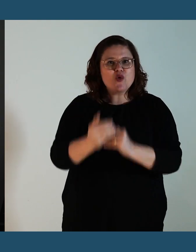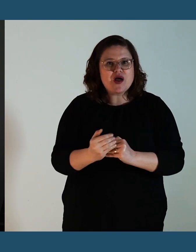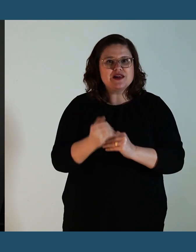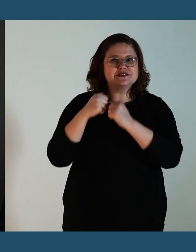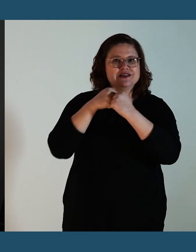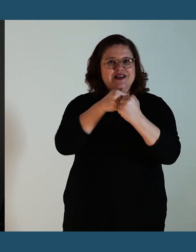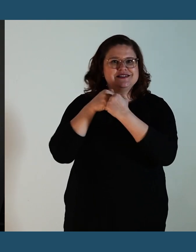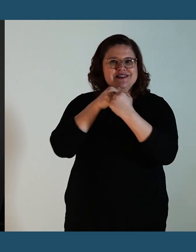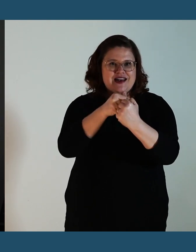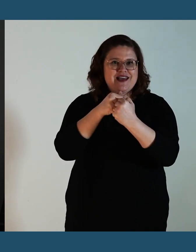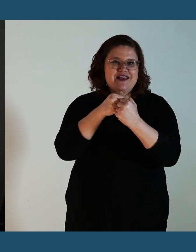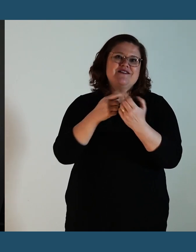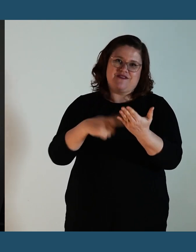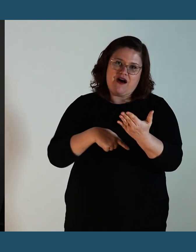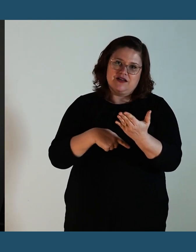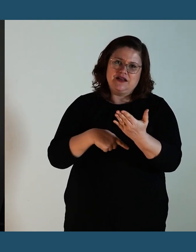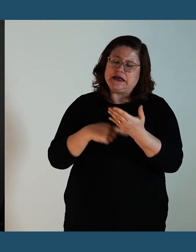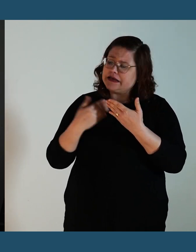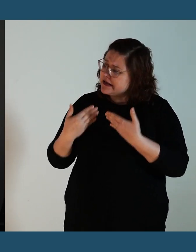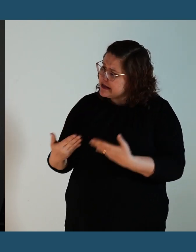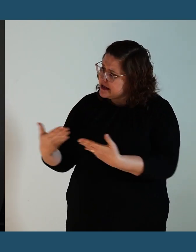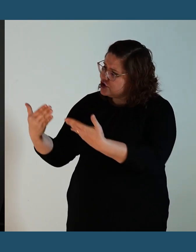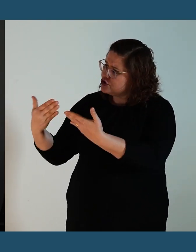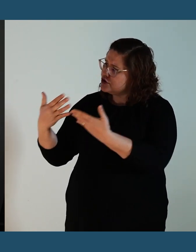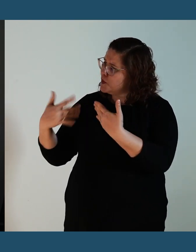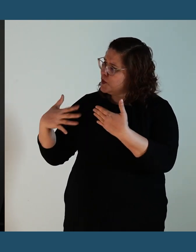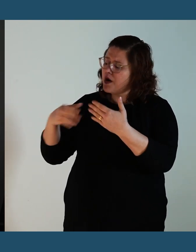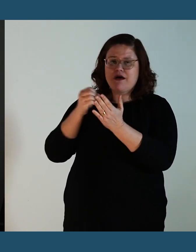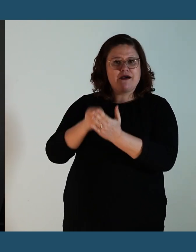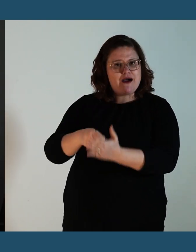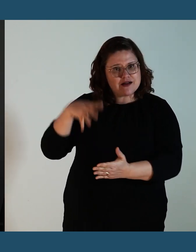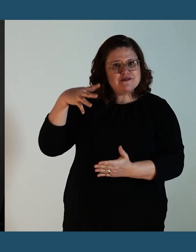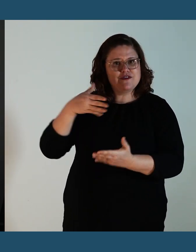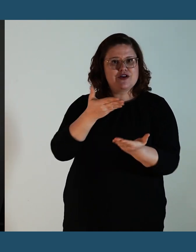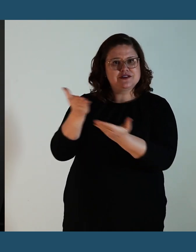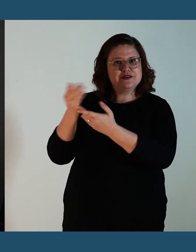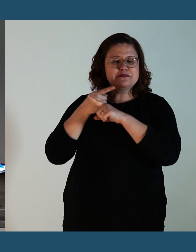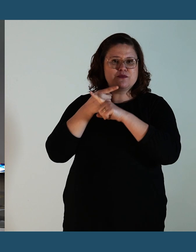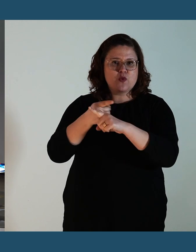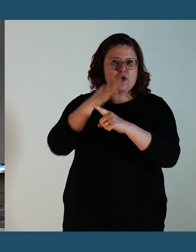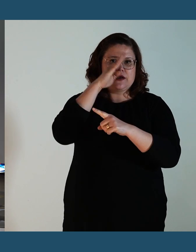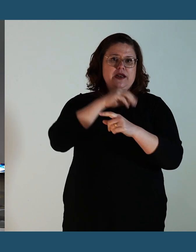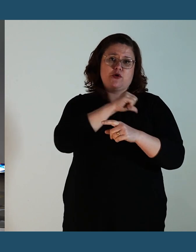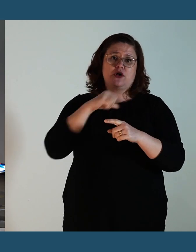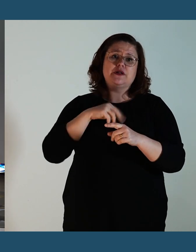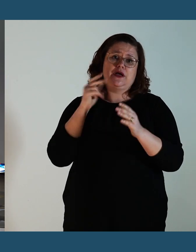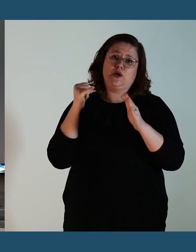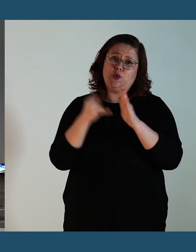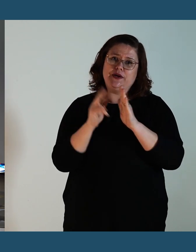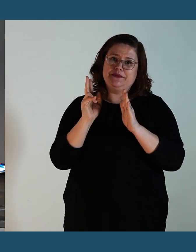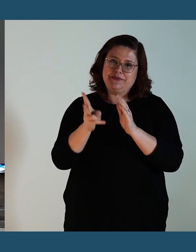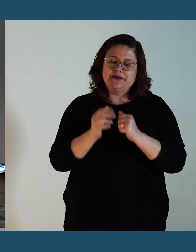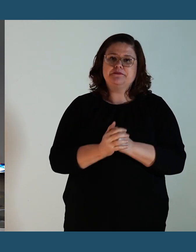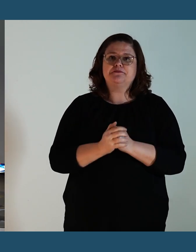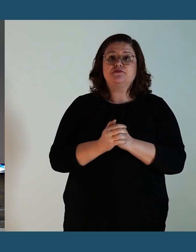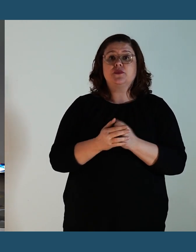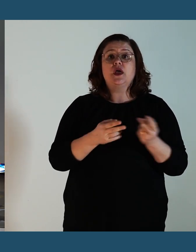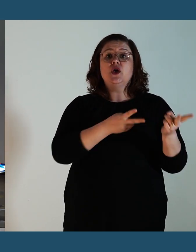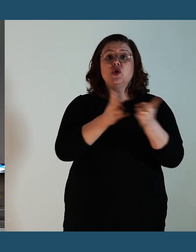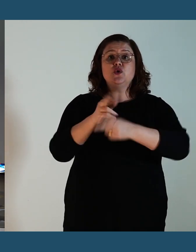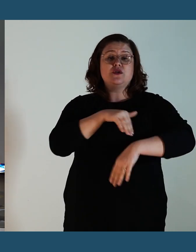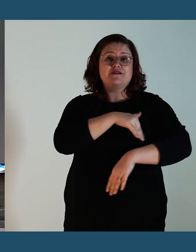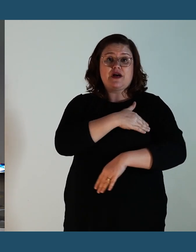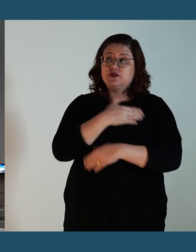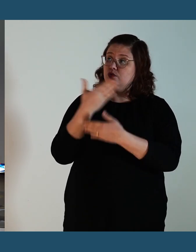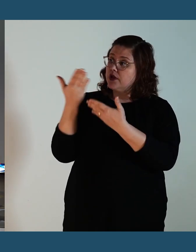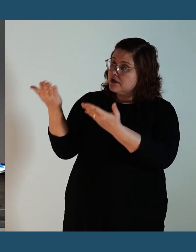erilaisia taisteluja. Niin kiitos siitä, se on valtavan arvokasta ja se on niin kuin demokratian ydintä. Ja kiitos